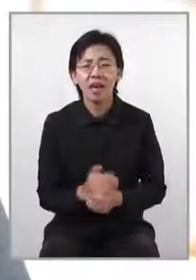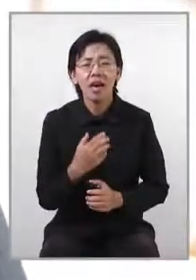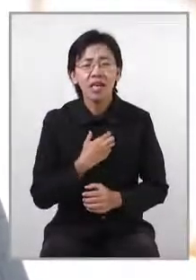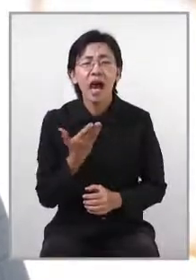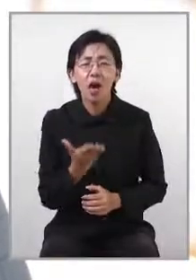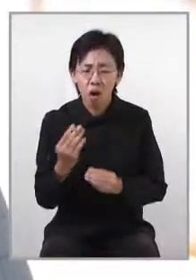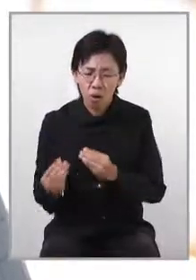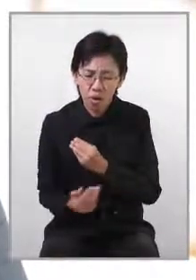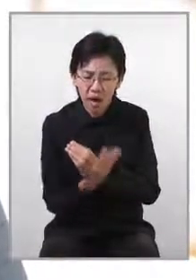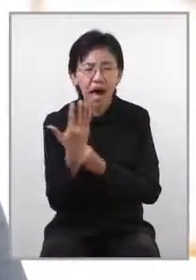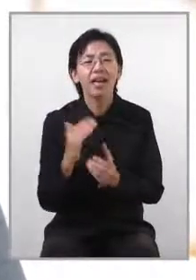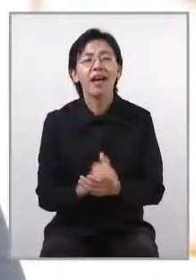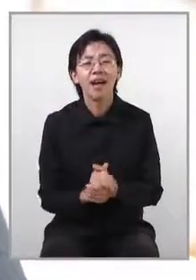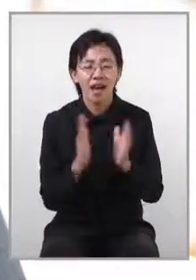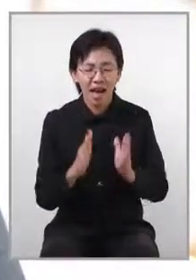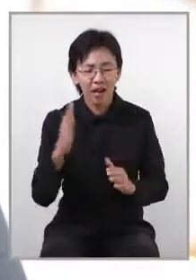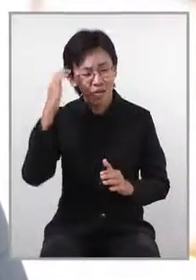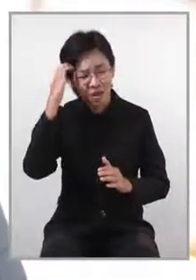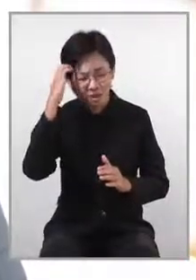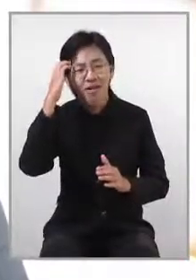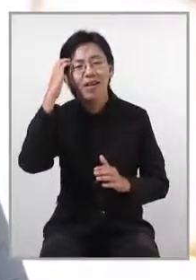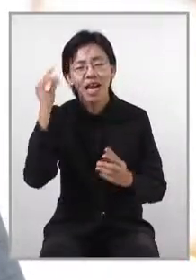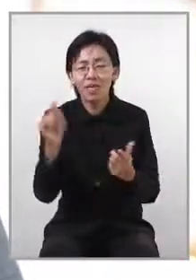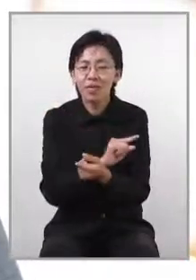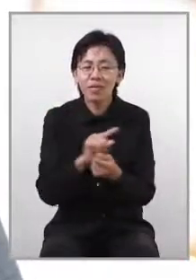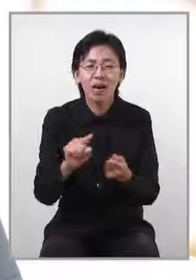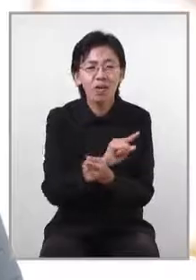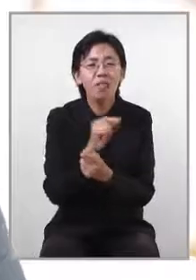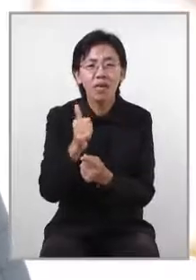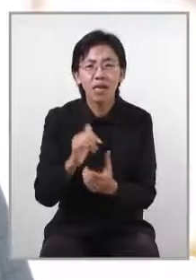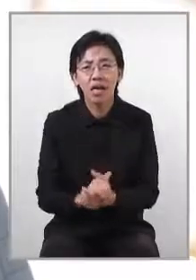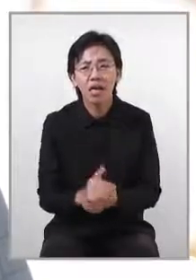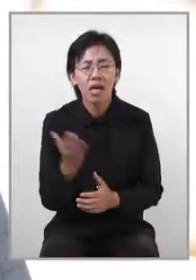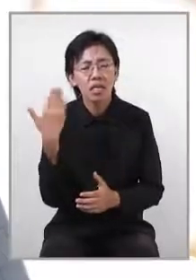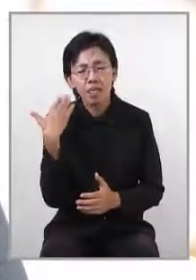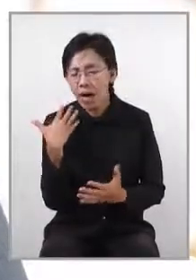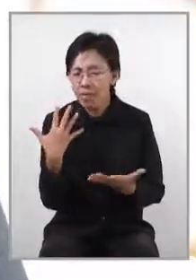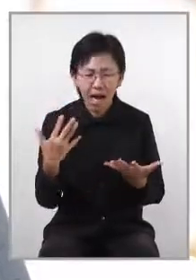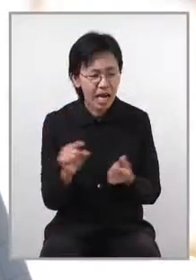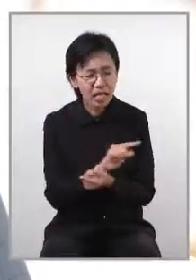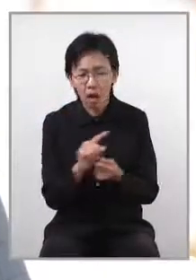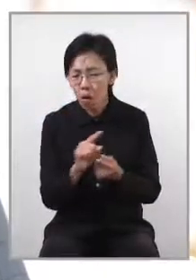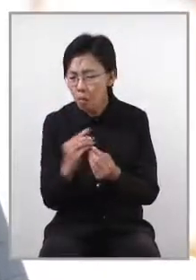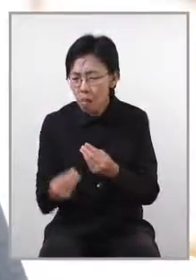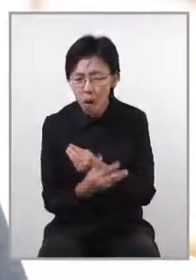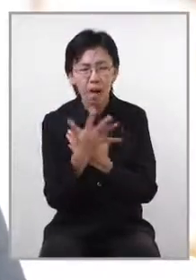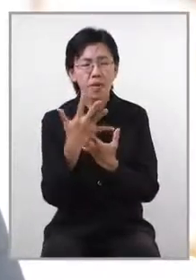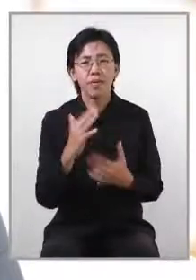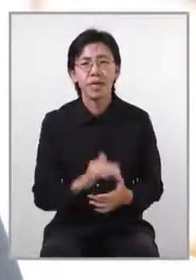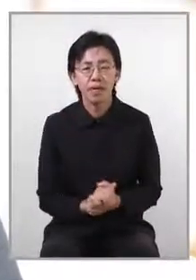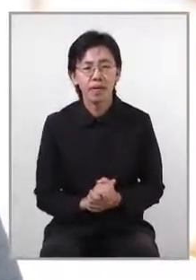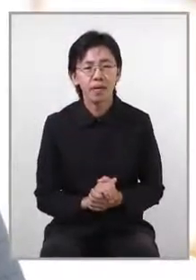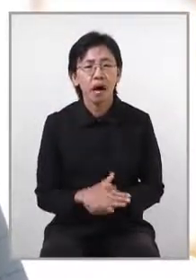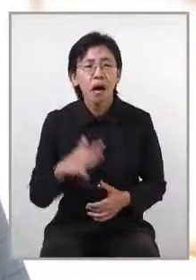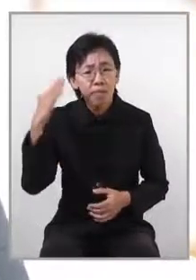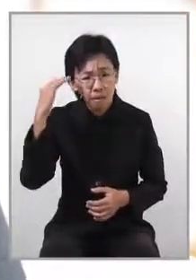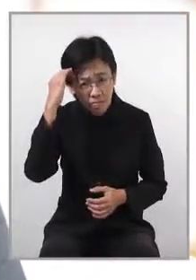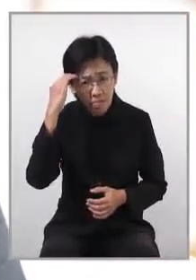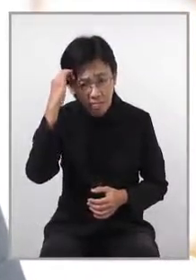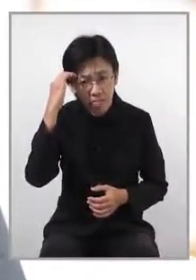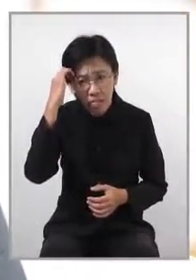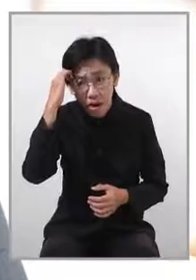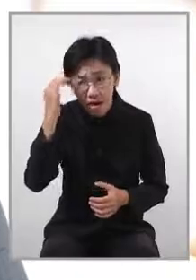ให้ลูกๆผมได้ยืนบ้างนั่นเองในสังคมเพราะที่ผ่านมาลูกผมไม่มีที่ยืนเลยนะครับแม้แต่ความพิการของเขาเรา